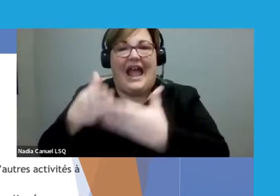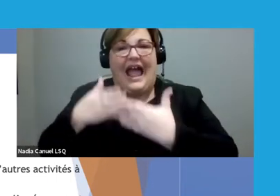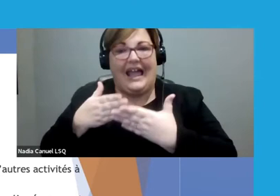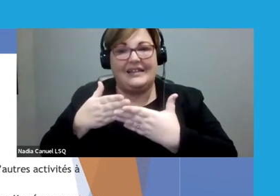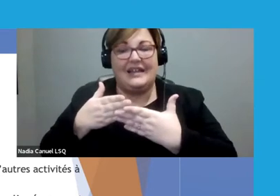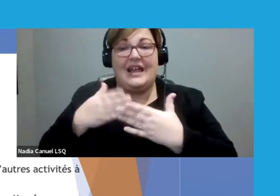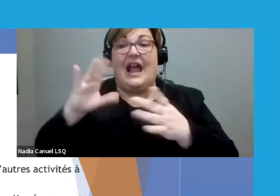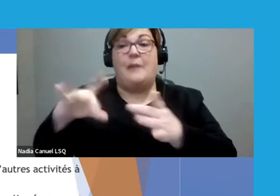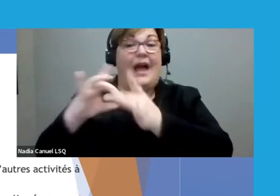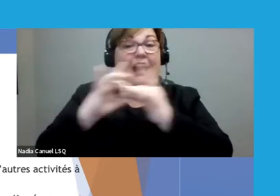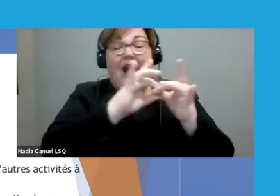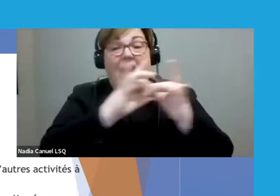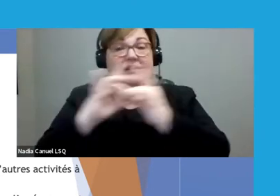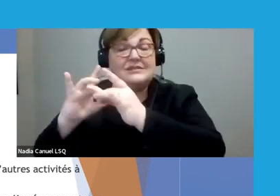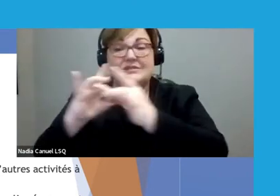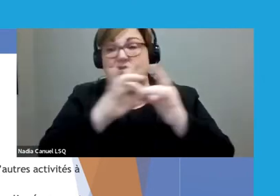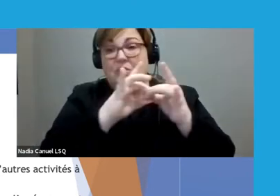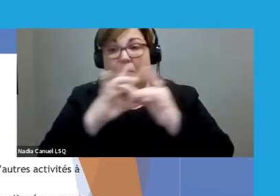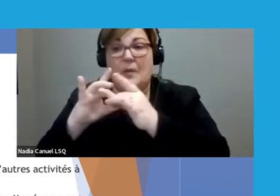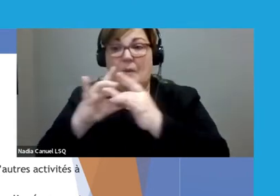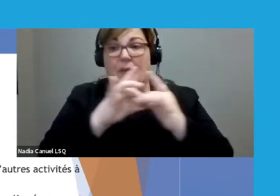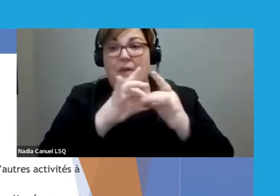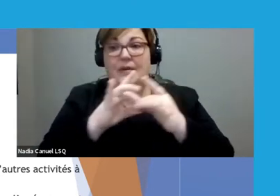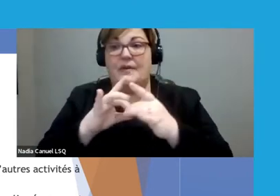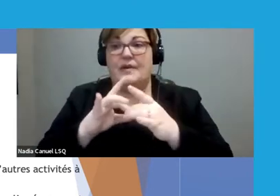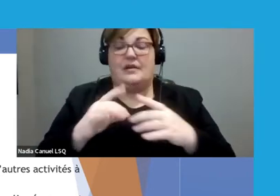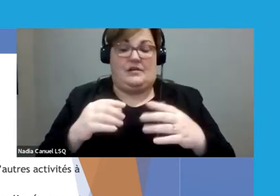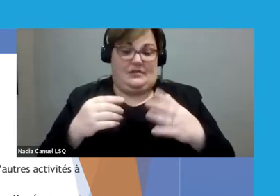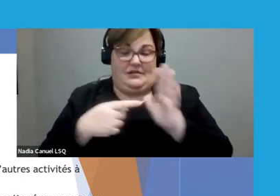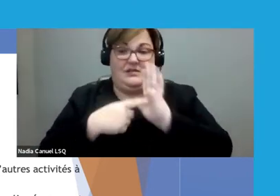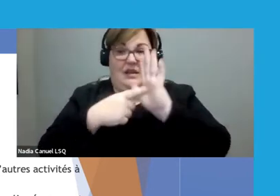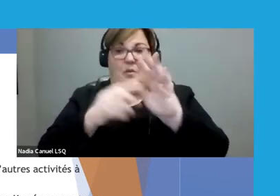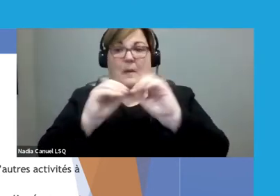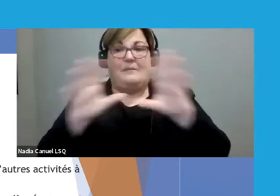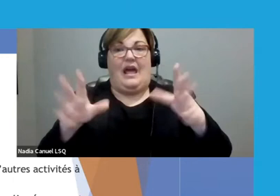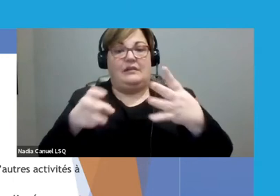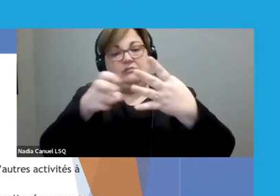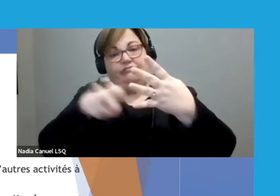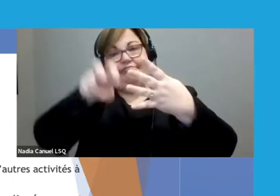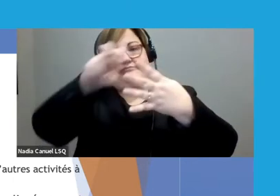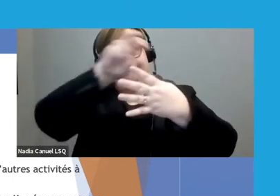peut elle-même induire une position hiérarchique